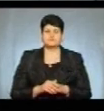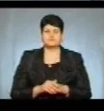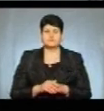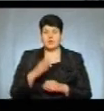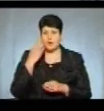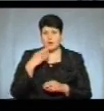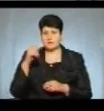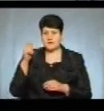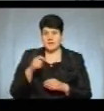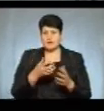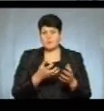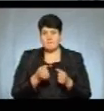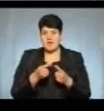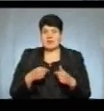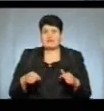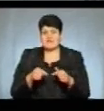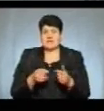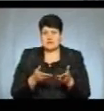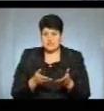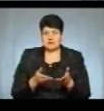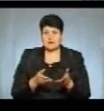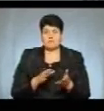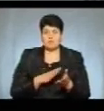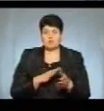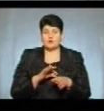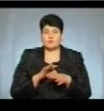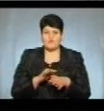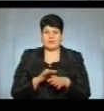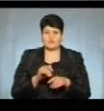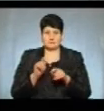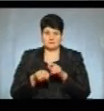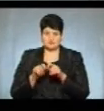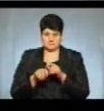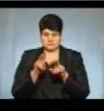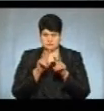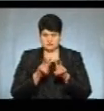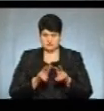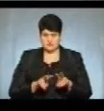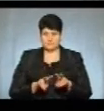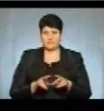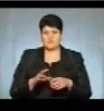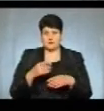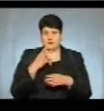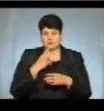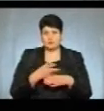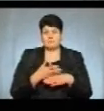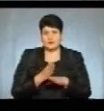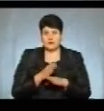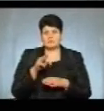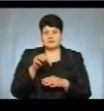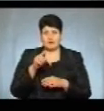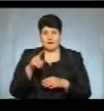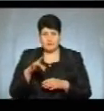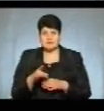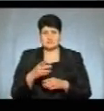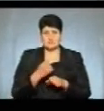Коли приїхала приймальне відділення, було проведено певні тести, діагностовано переломи тазу, кісток тазу, виконано